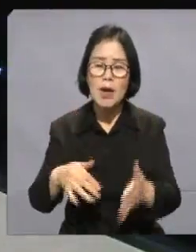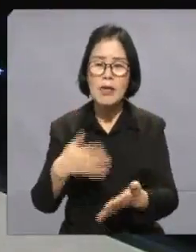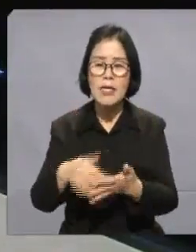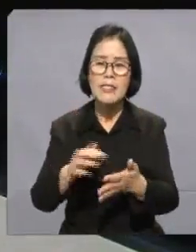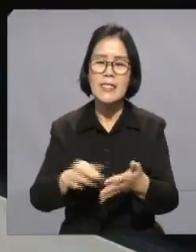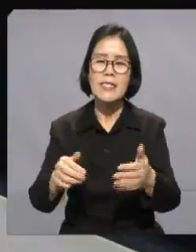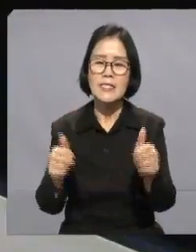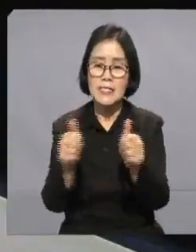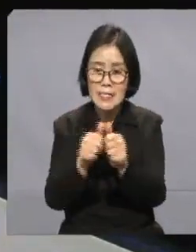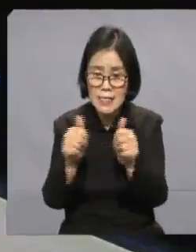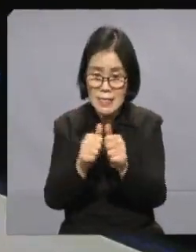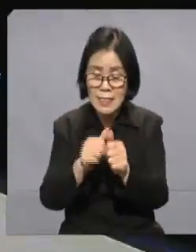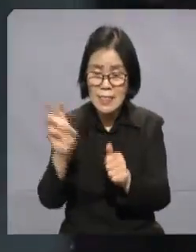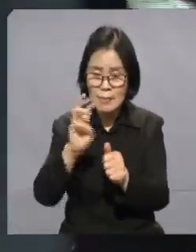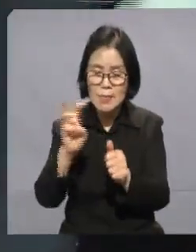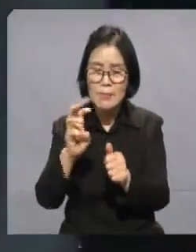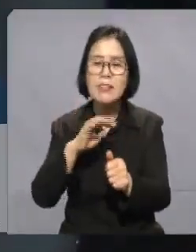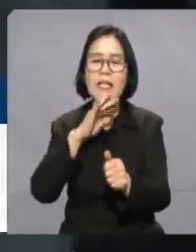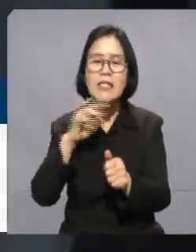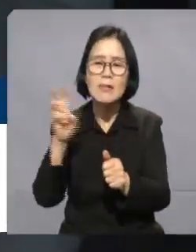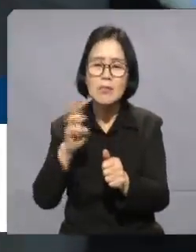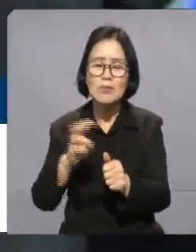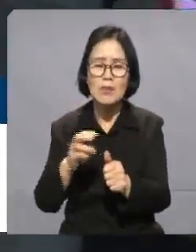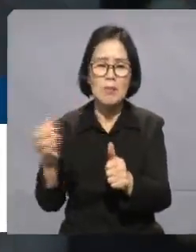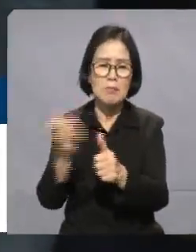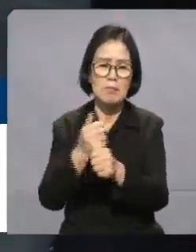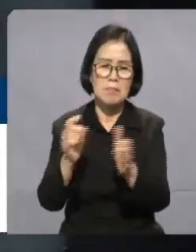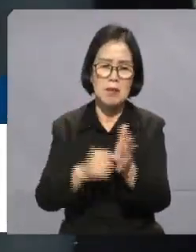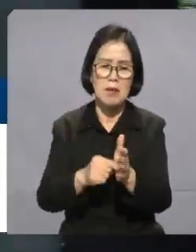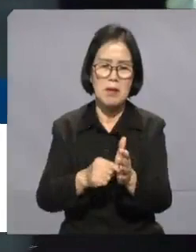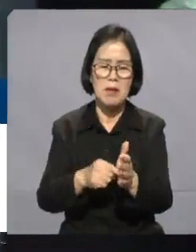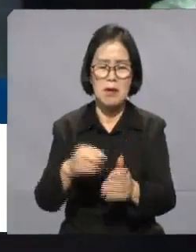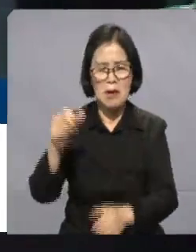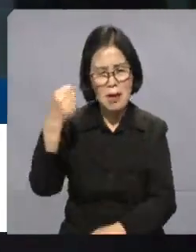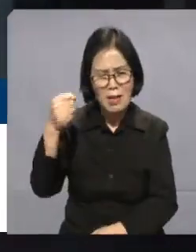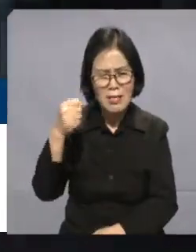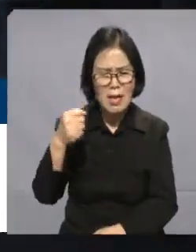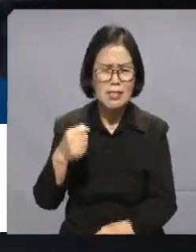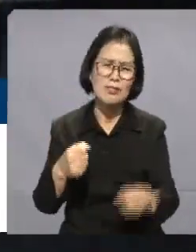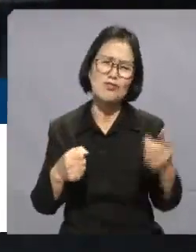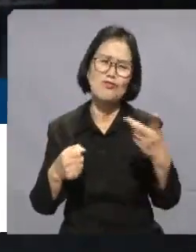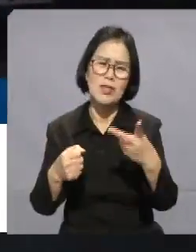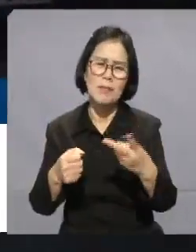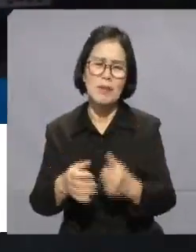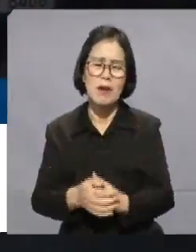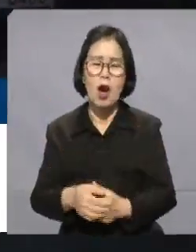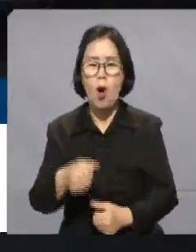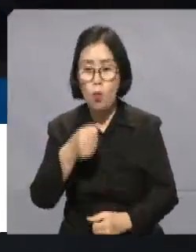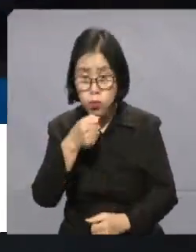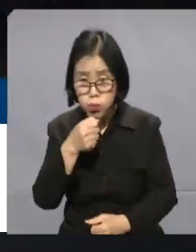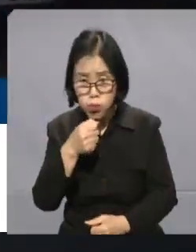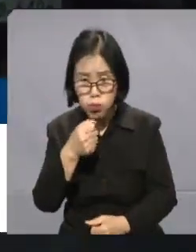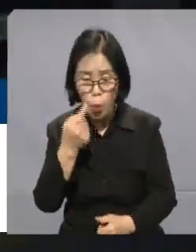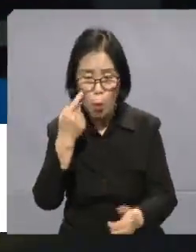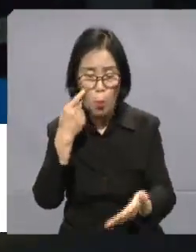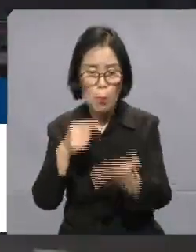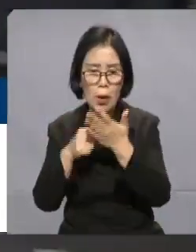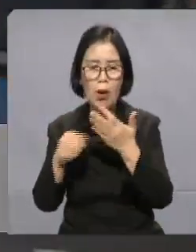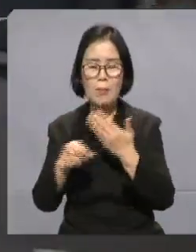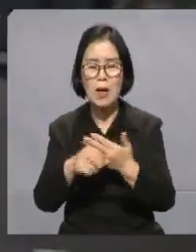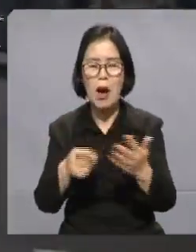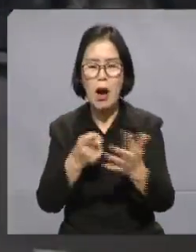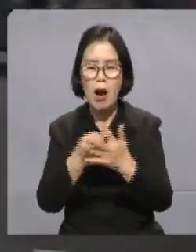남성이 적발됐습니다. 하트 두 잔인데, 둘 다? 일단 풀어보세요. 감지가 되면은 네. 측정을 해야